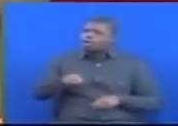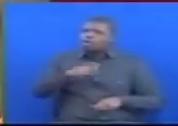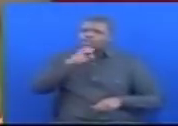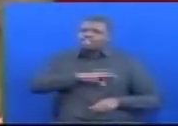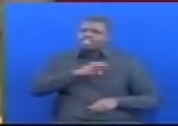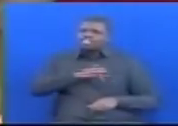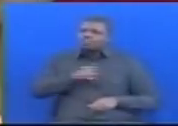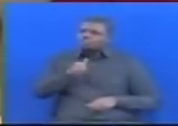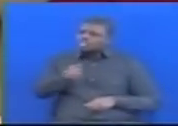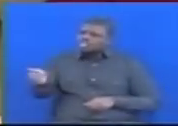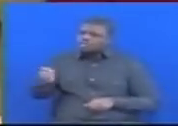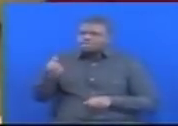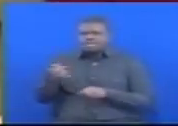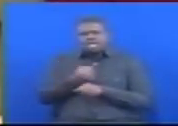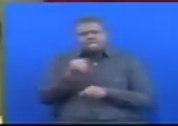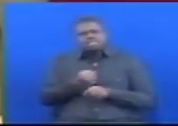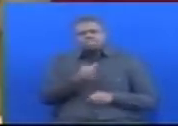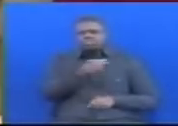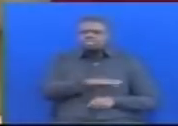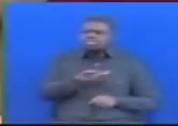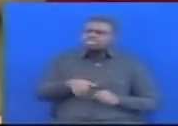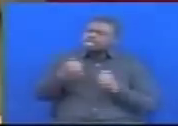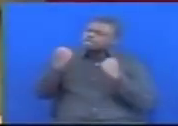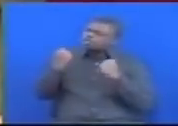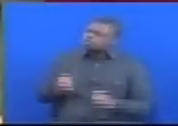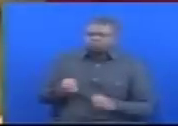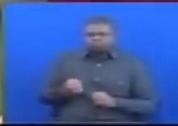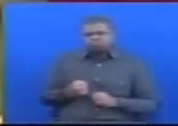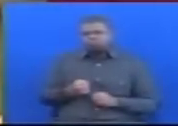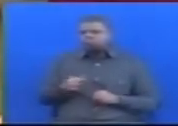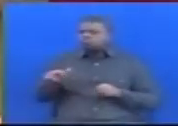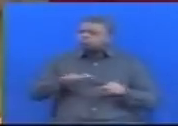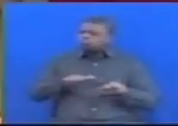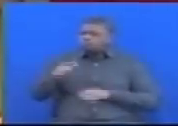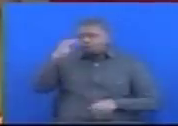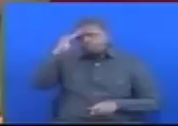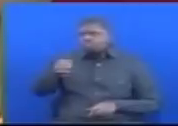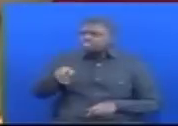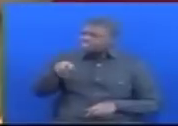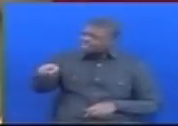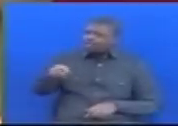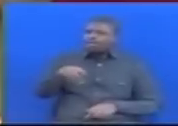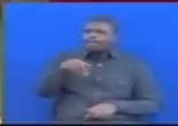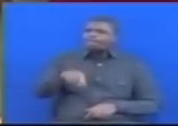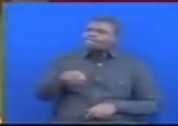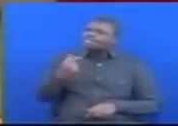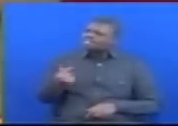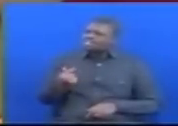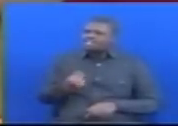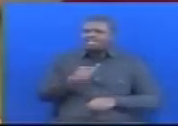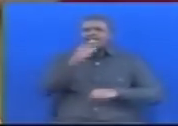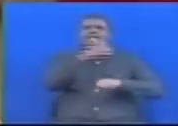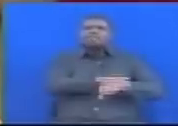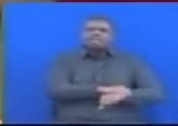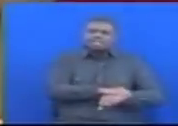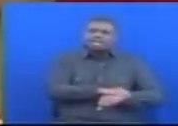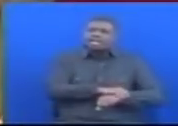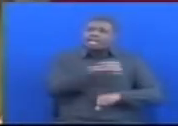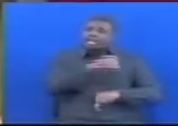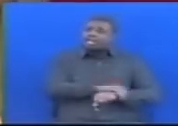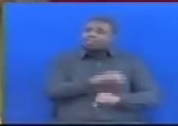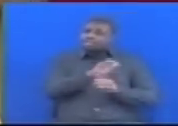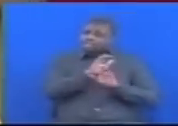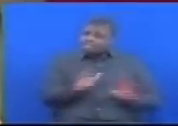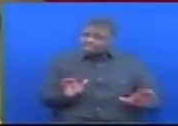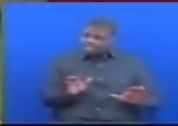na wanafanya kazi katika mazingira magumu na wamekuwa wakisumbuliwa sana na polisi, especially hawa PT. Wanawakamata na wakishawakamata